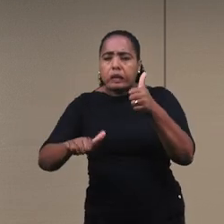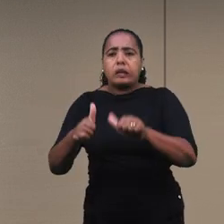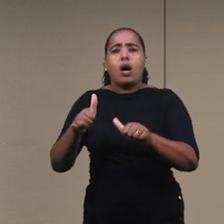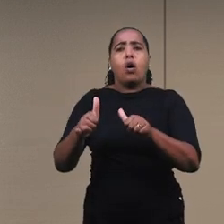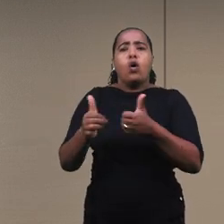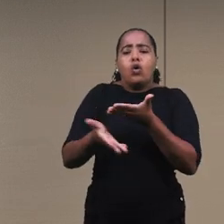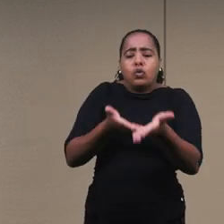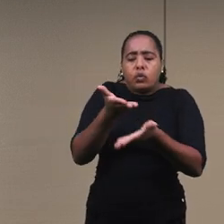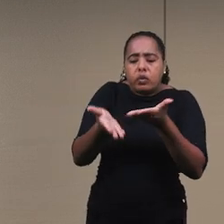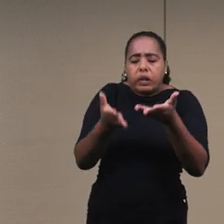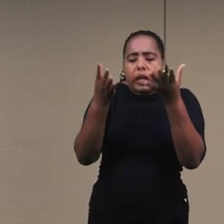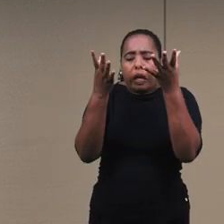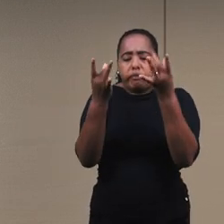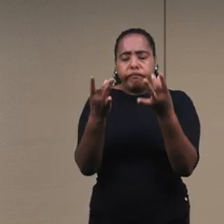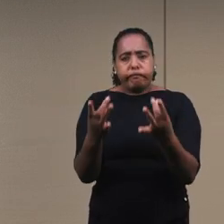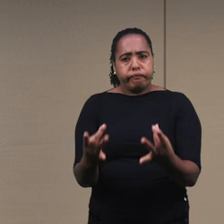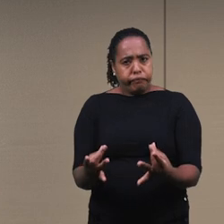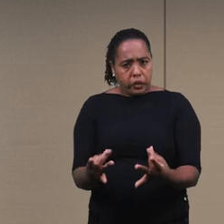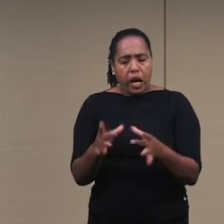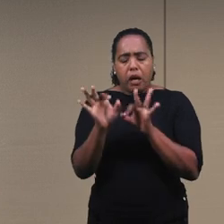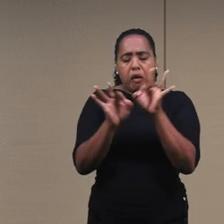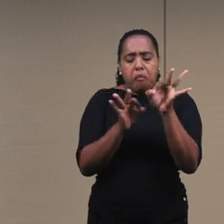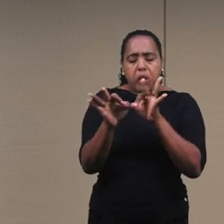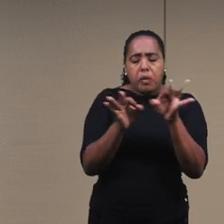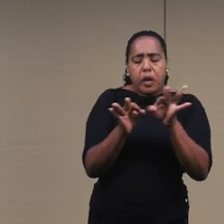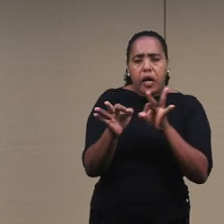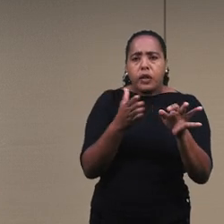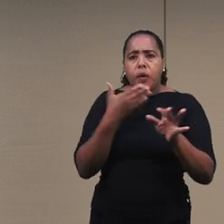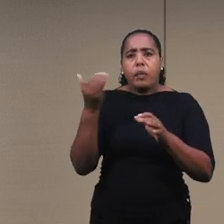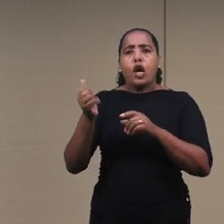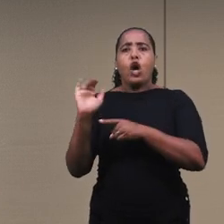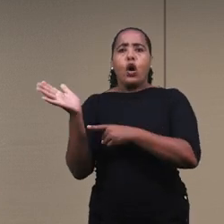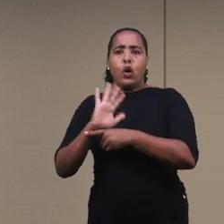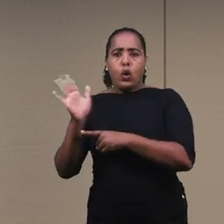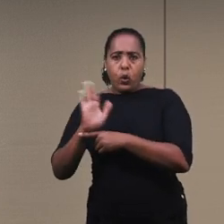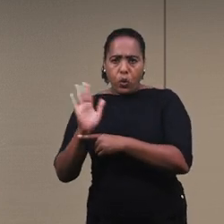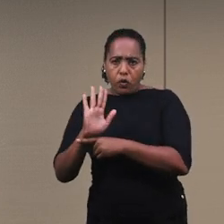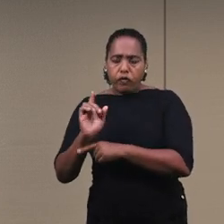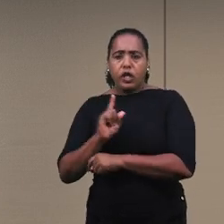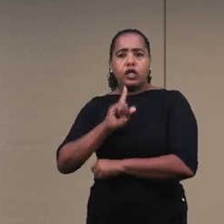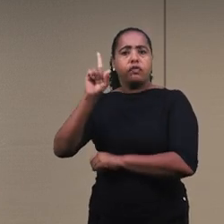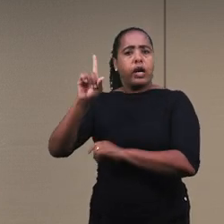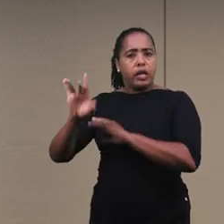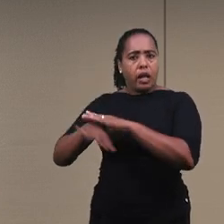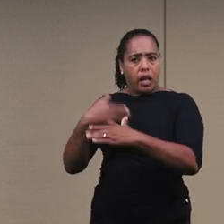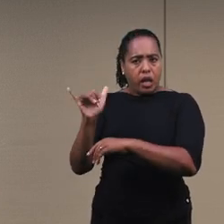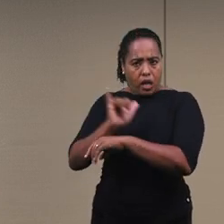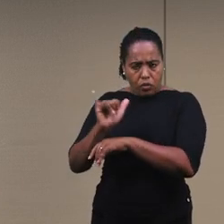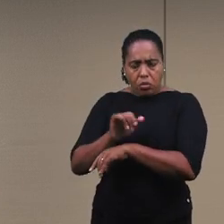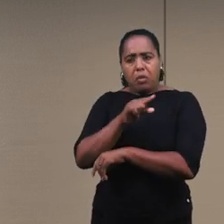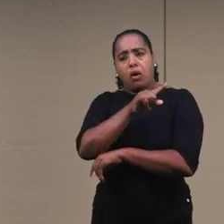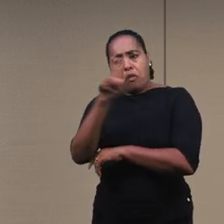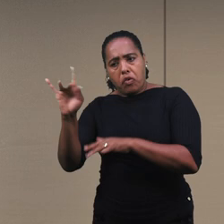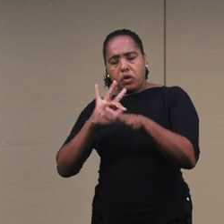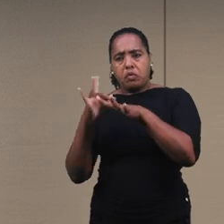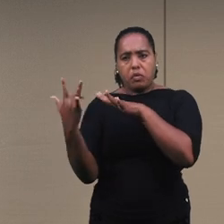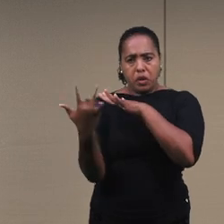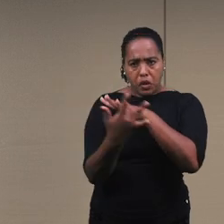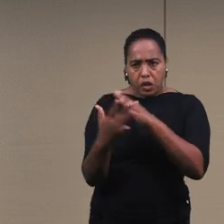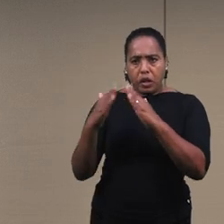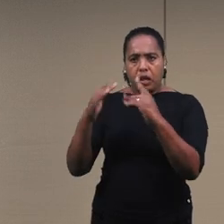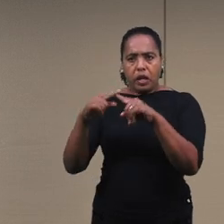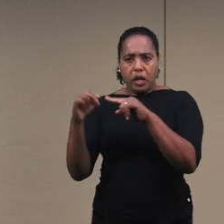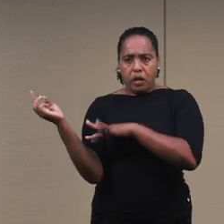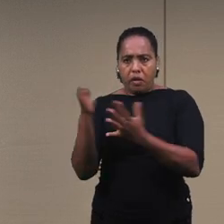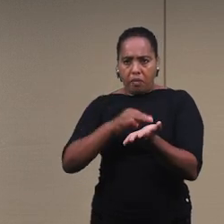pouvons utiliser et traiter ce détail qui vont être élaborés euh, d'une manière meilleure qui va être disponible dans le